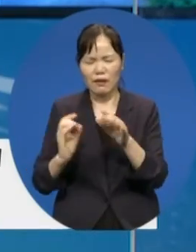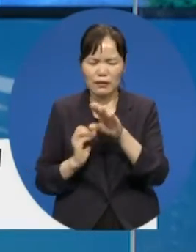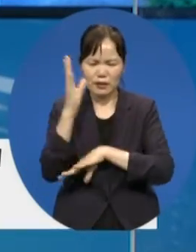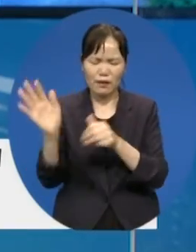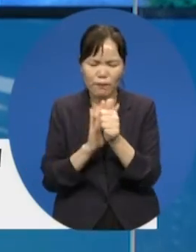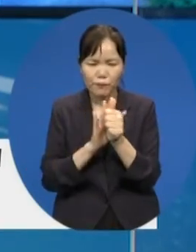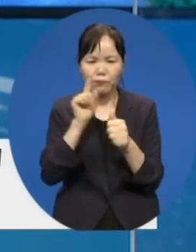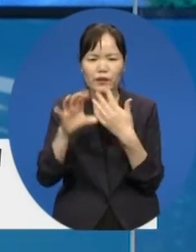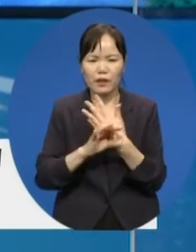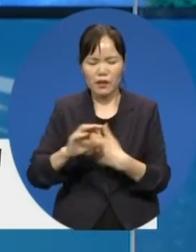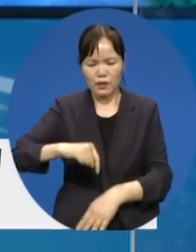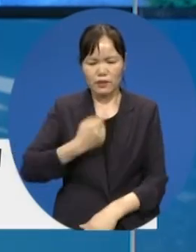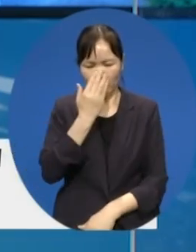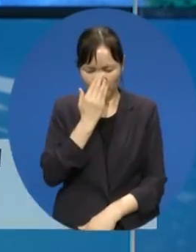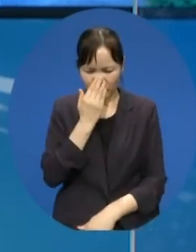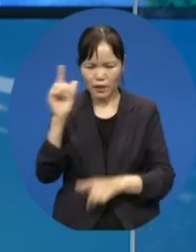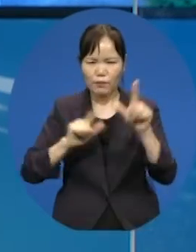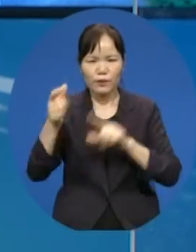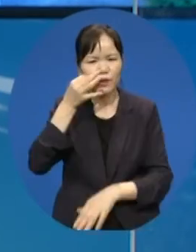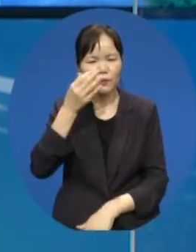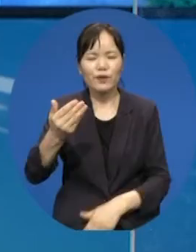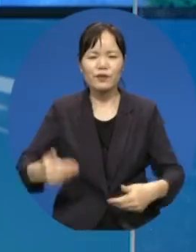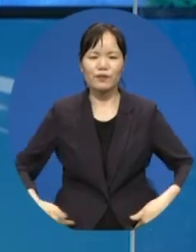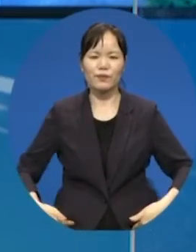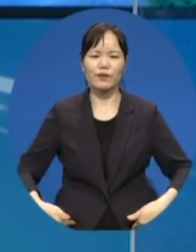때 스스로 겸양하는 그러한 네. 태도를 보일 필요가